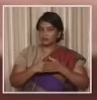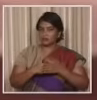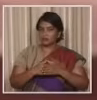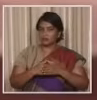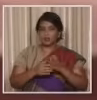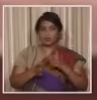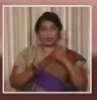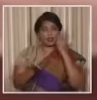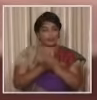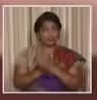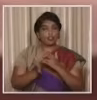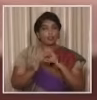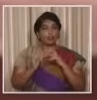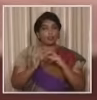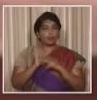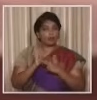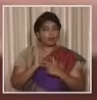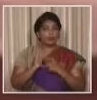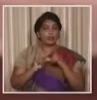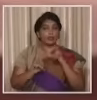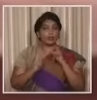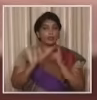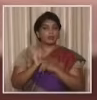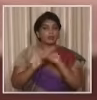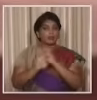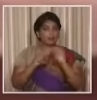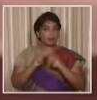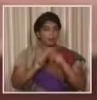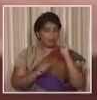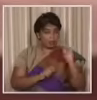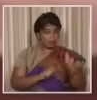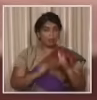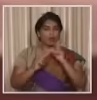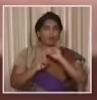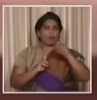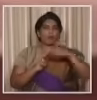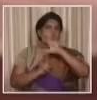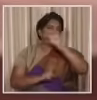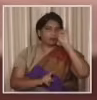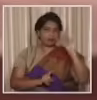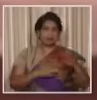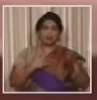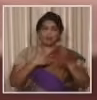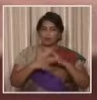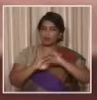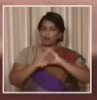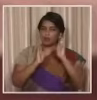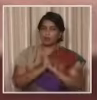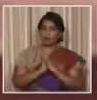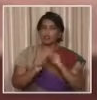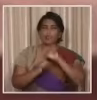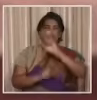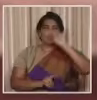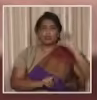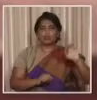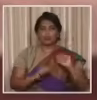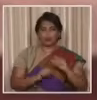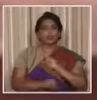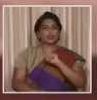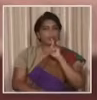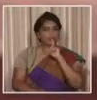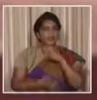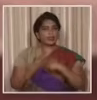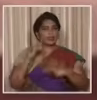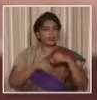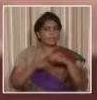අත්තිටොපු ව්‍යාපෘතියක 116 ප්‍රාදේශීය ලේකම්තුමිය ගෙවපුණ එකට තමයි සංචිතයට අනුයුක්ත කරලා තියෙන්නේ. මම ඒකේ ලියකියවිලි සහිතව ඇයි එහෙම අනුයුක්ත කරේ කියන එක පිළිබඳව කිව්වා.